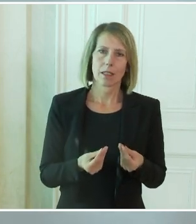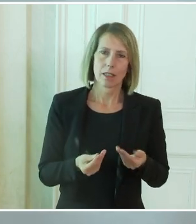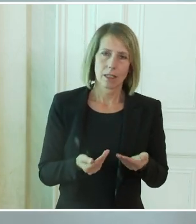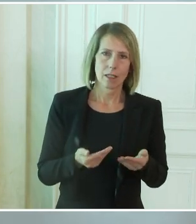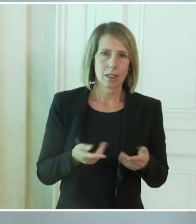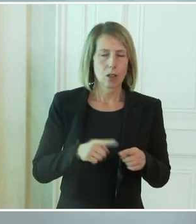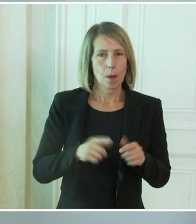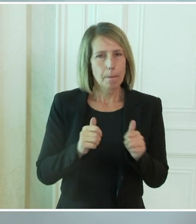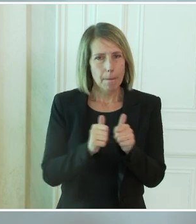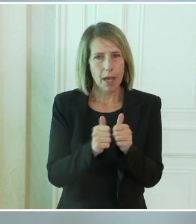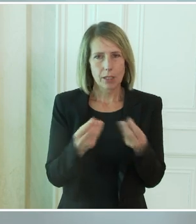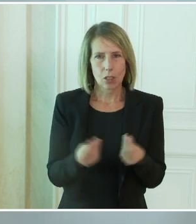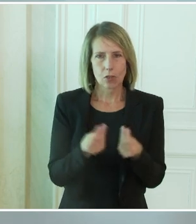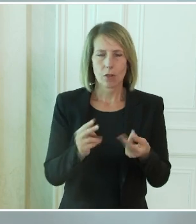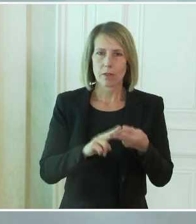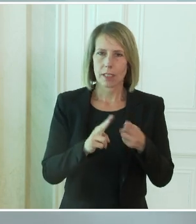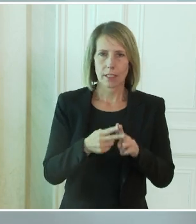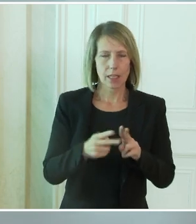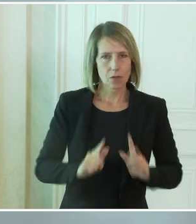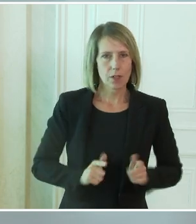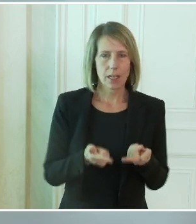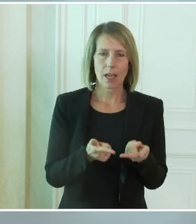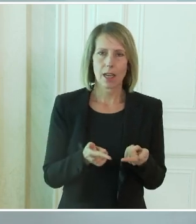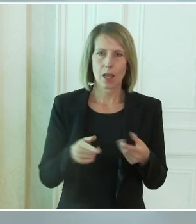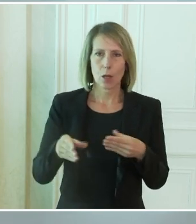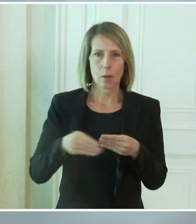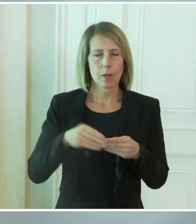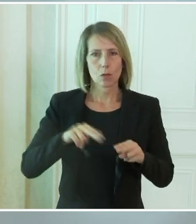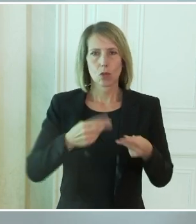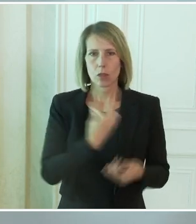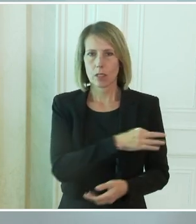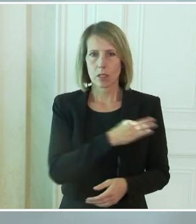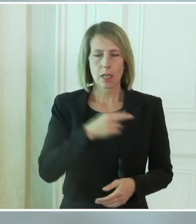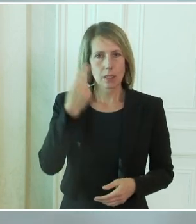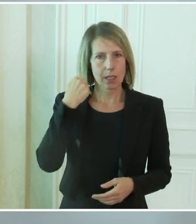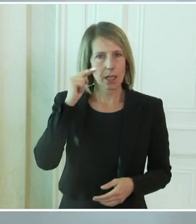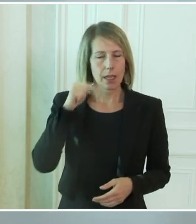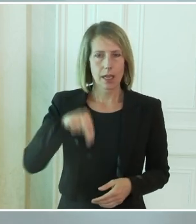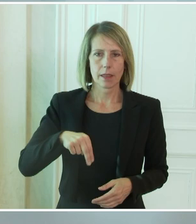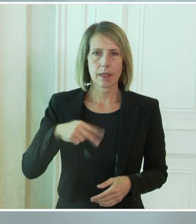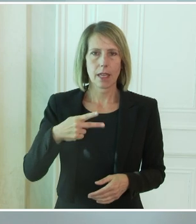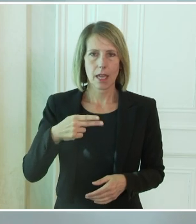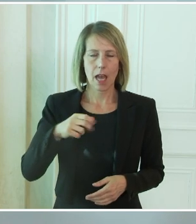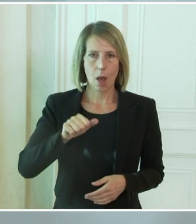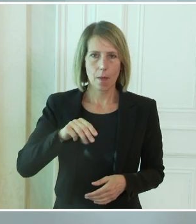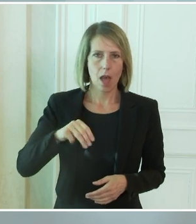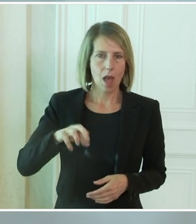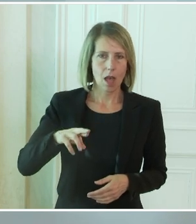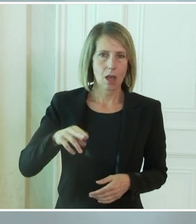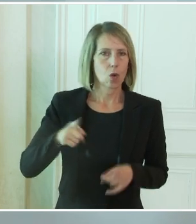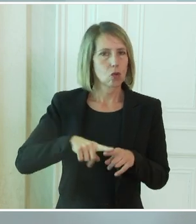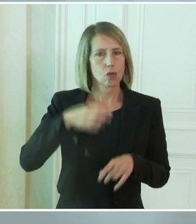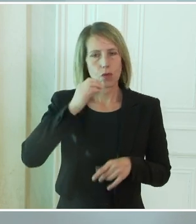so ein herzliches und partnerschaftliches Treffen mit dem Bundeskanzler Herr Nehammer und